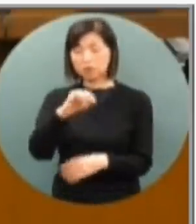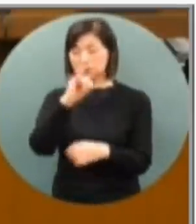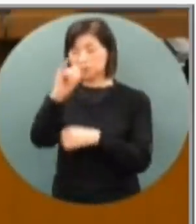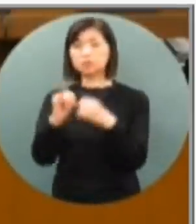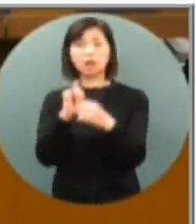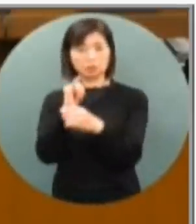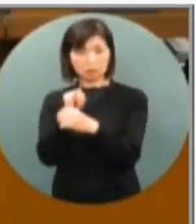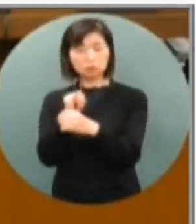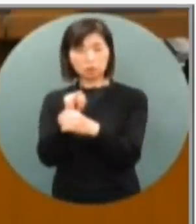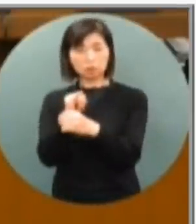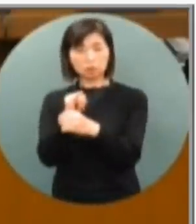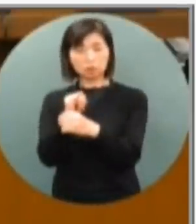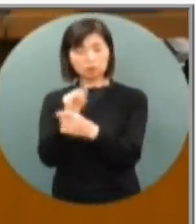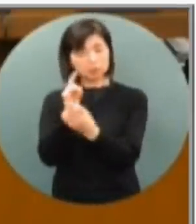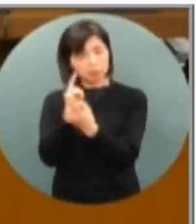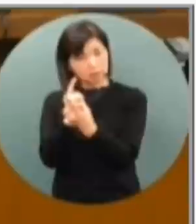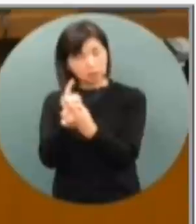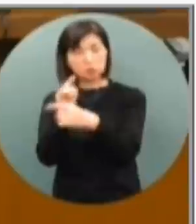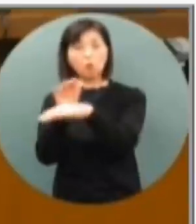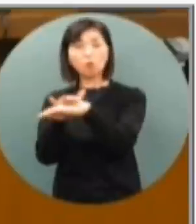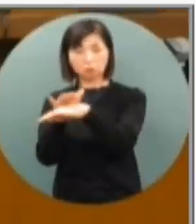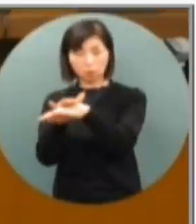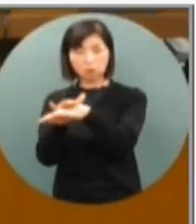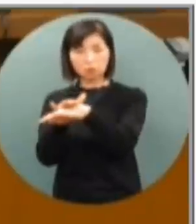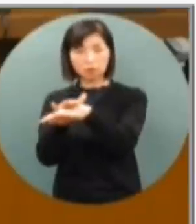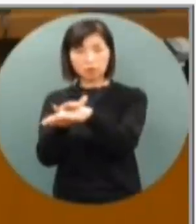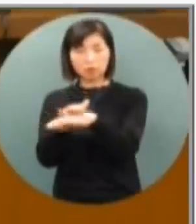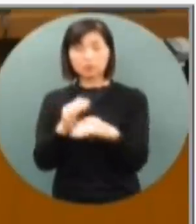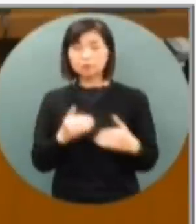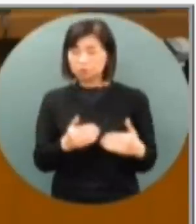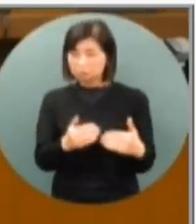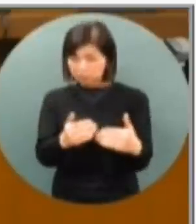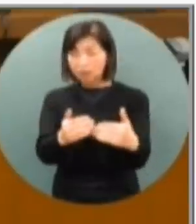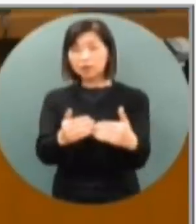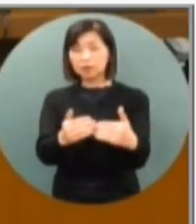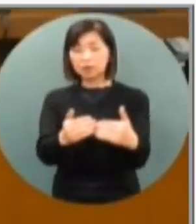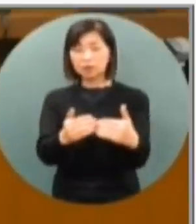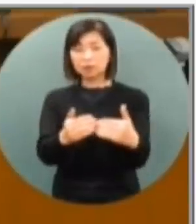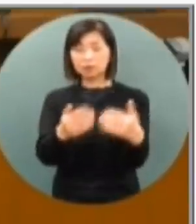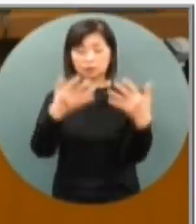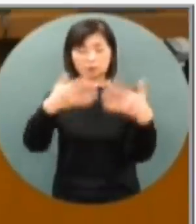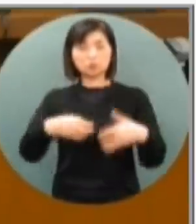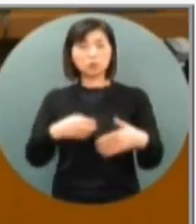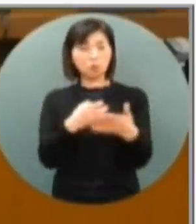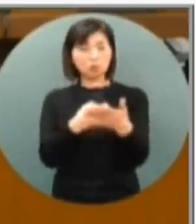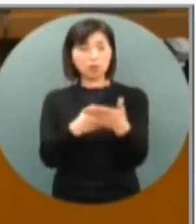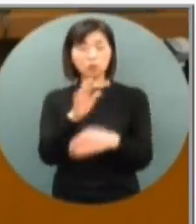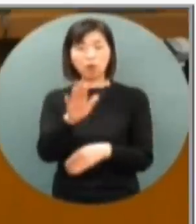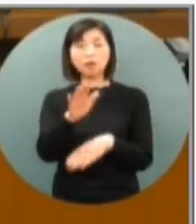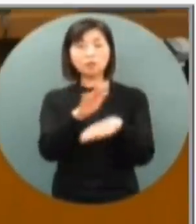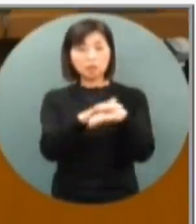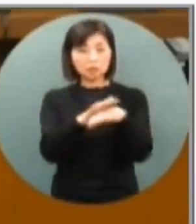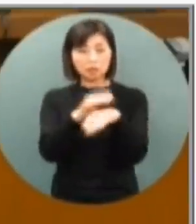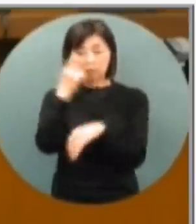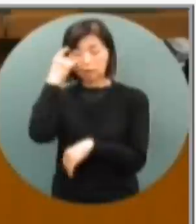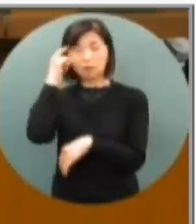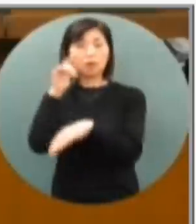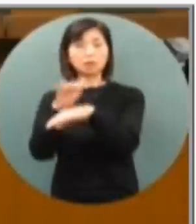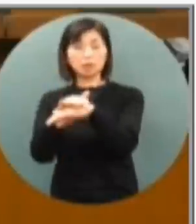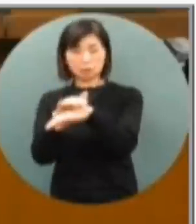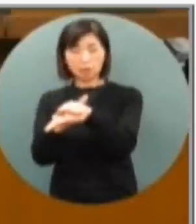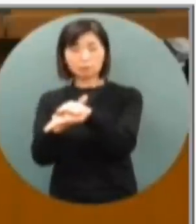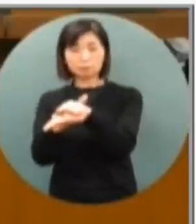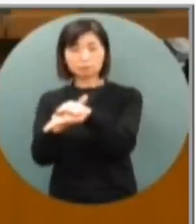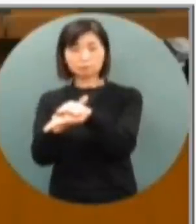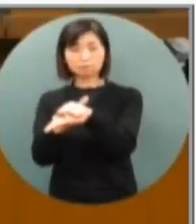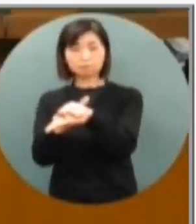への対処だとか、こういうことをいろいろと進めながらですね、条例の在り方あるいは考え方についても、